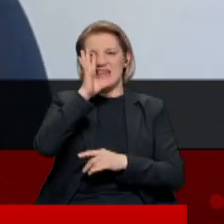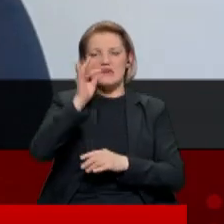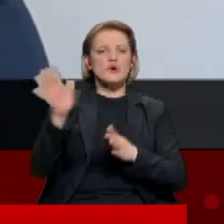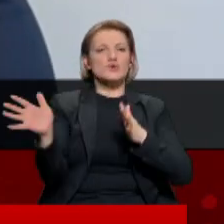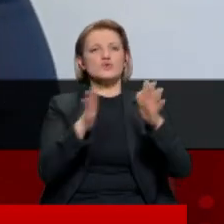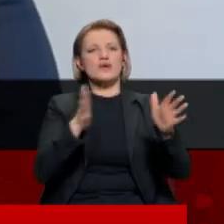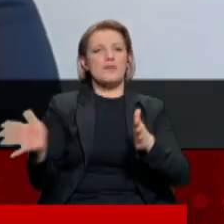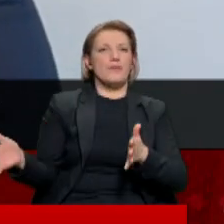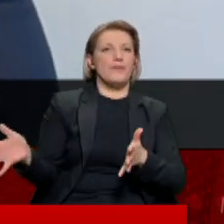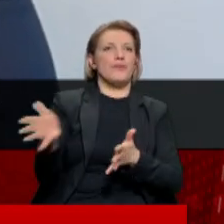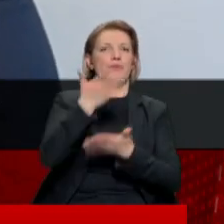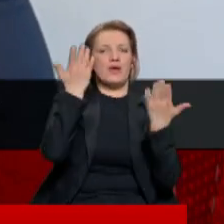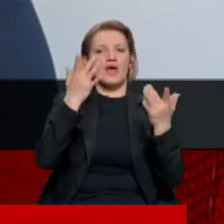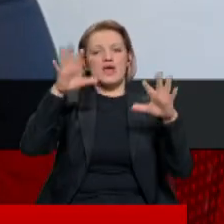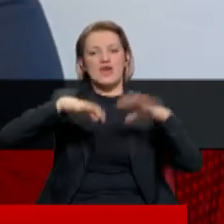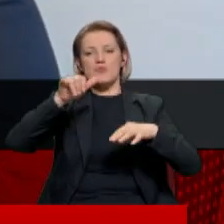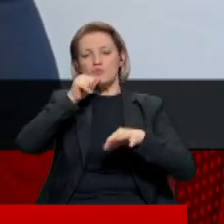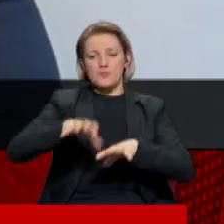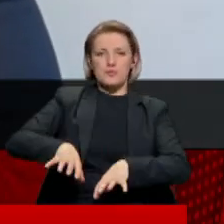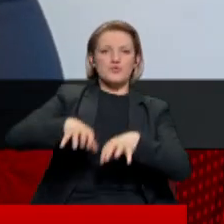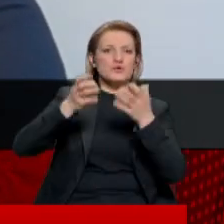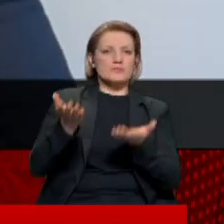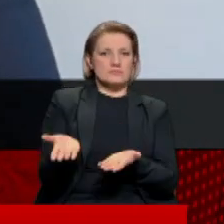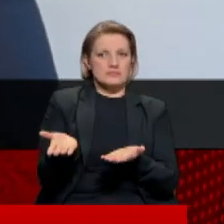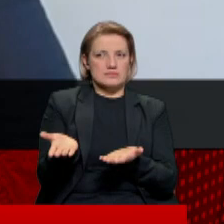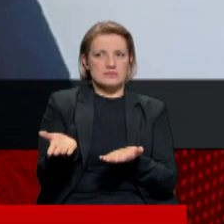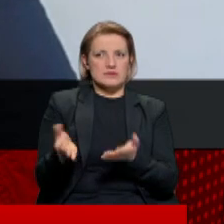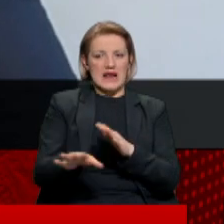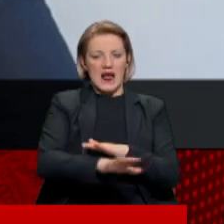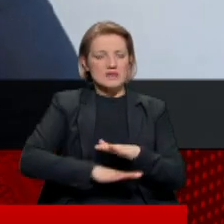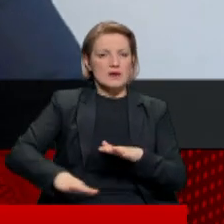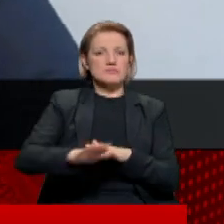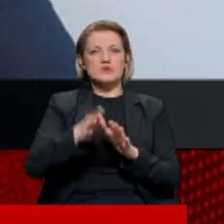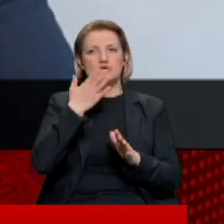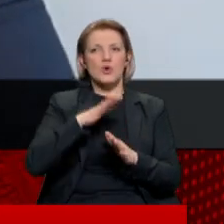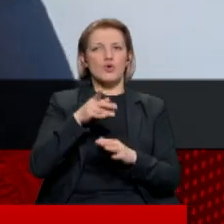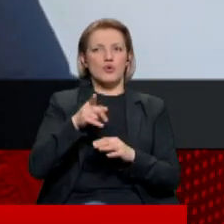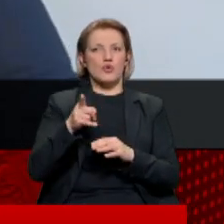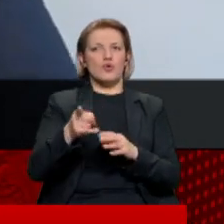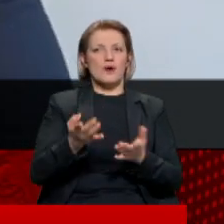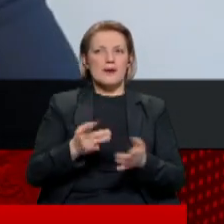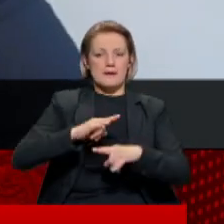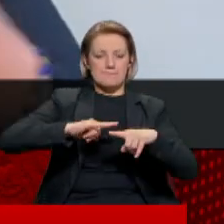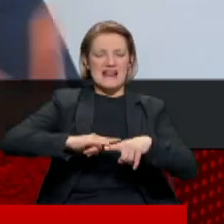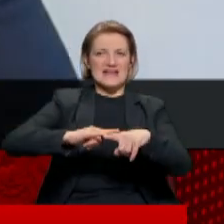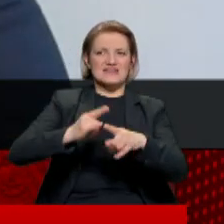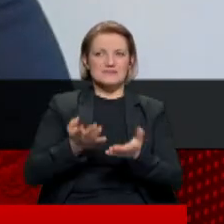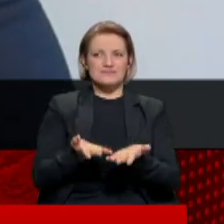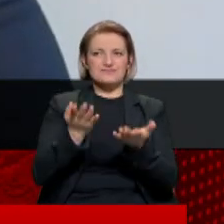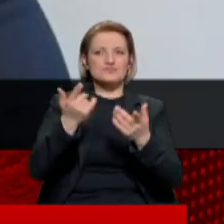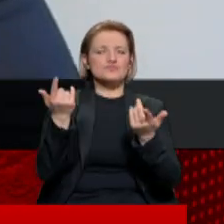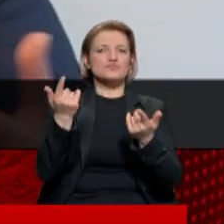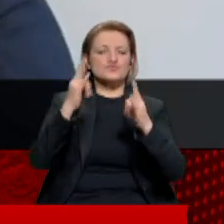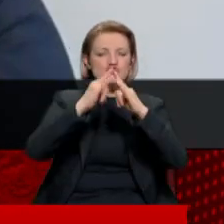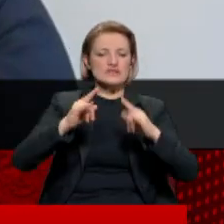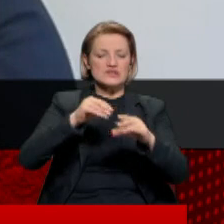rüzgarda uçuyor, kimi yağmurda su alıyor. Ya altyapıları yok yani, o palet dedikleri şeyler birçok çadırda